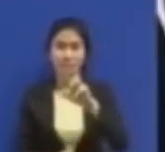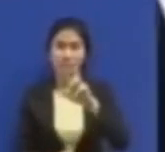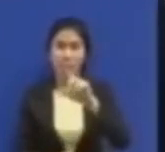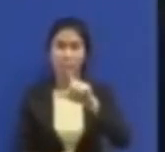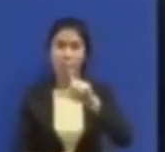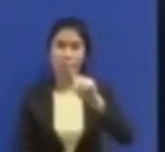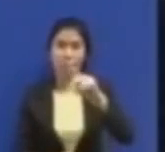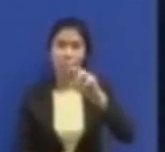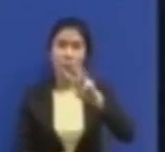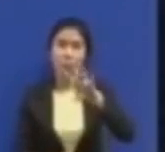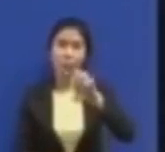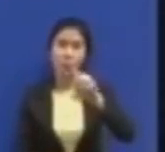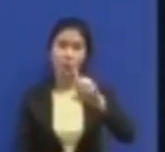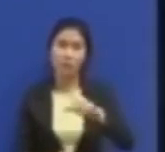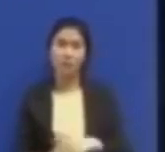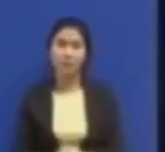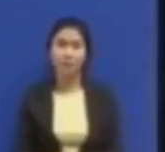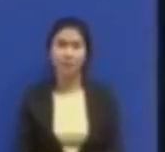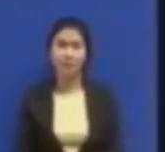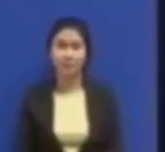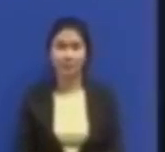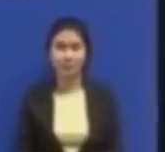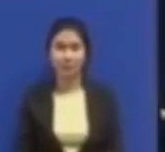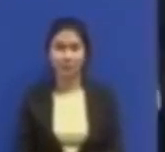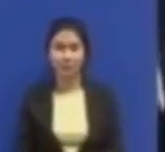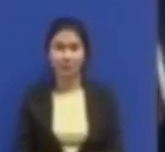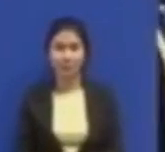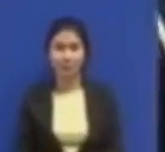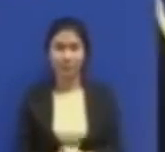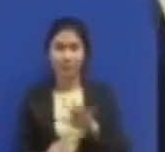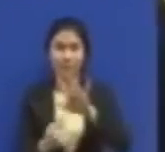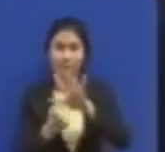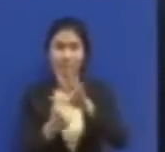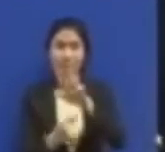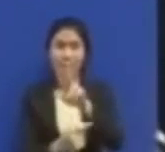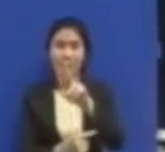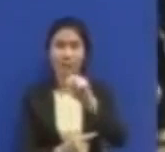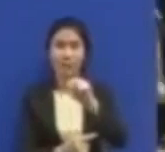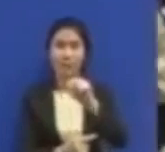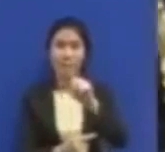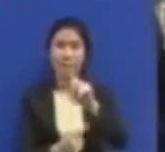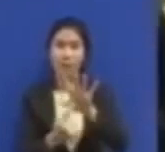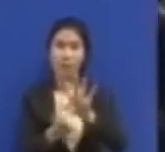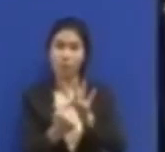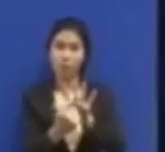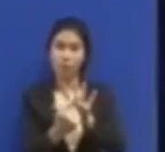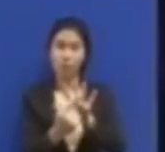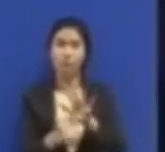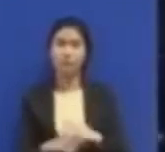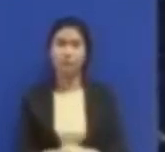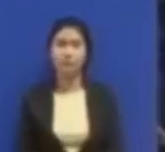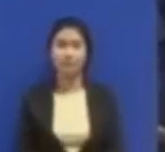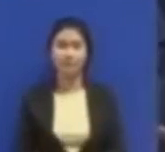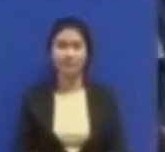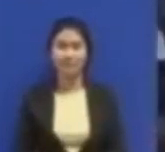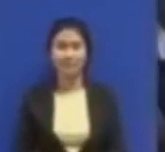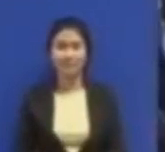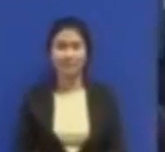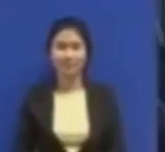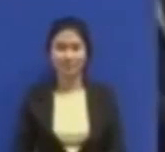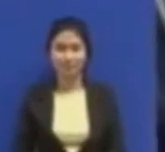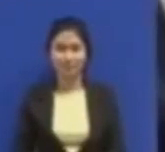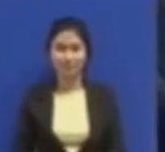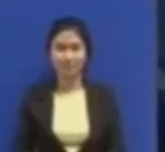เรือง147นางสาวเรนูตังคจิวางกูล